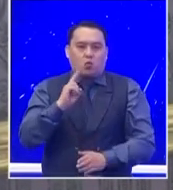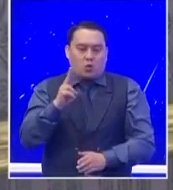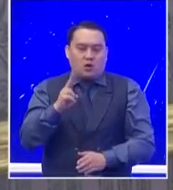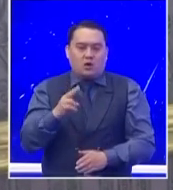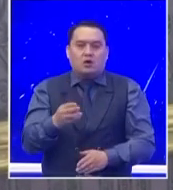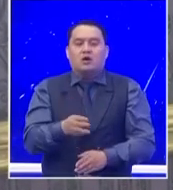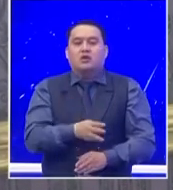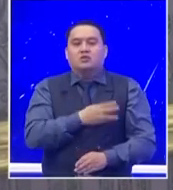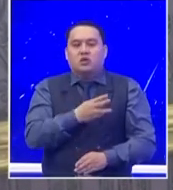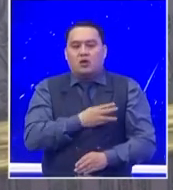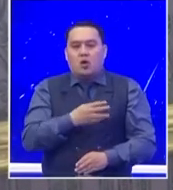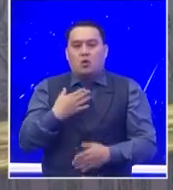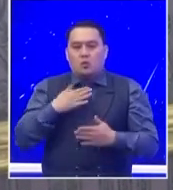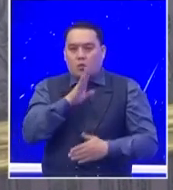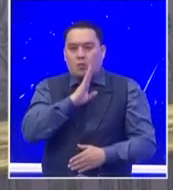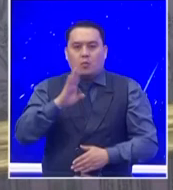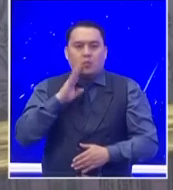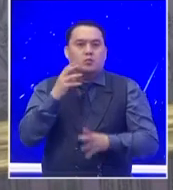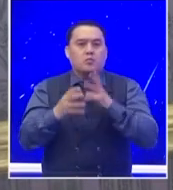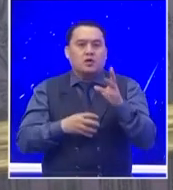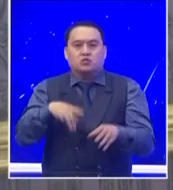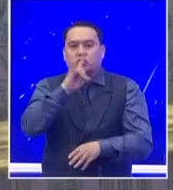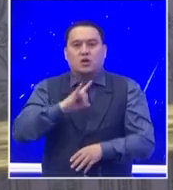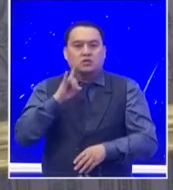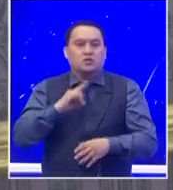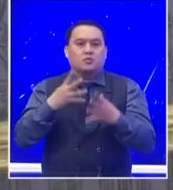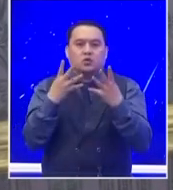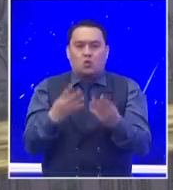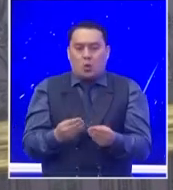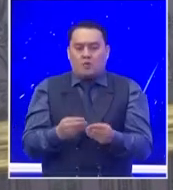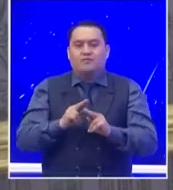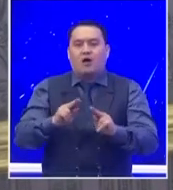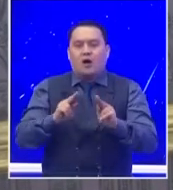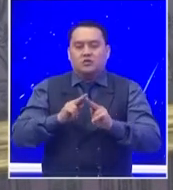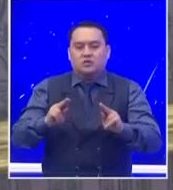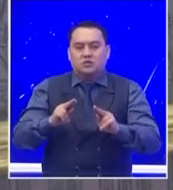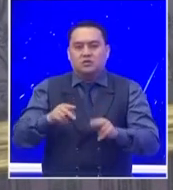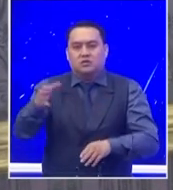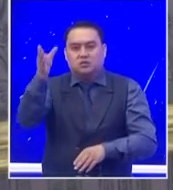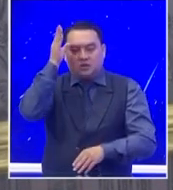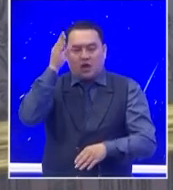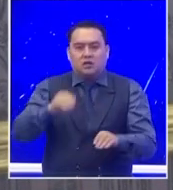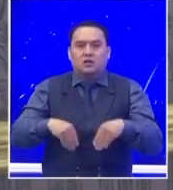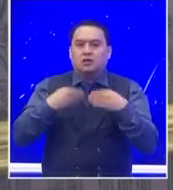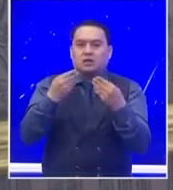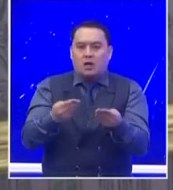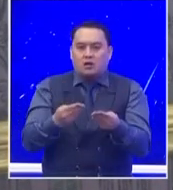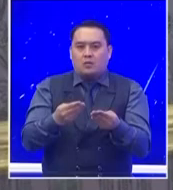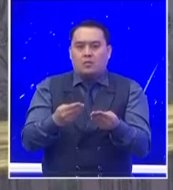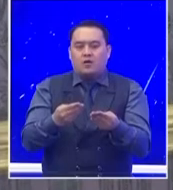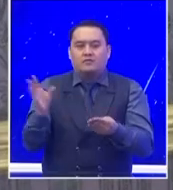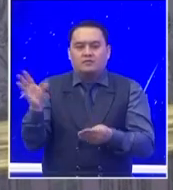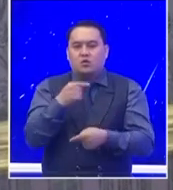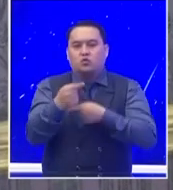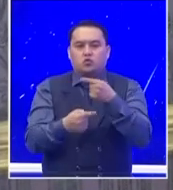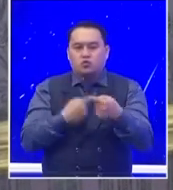от всей души поздравить свою маму с Международным женским днем. Ее воспитание и те знания, что она нам дала, мы пронесем